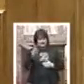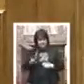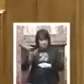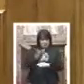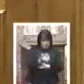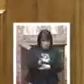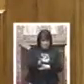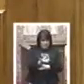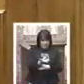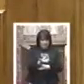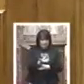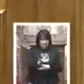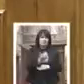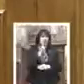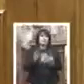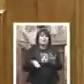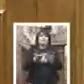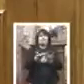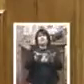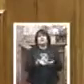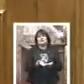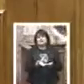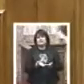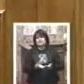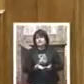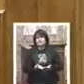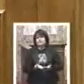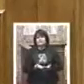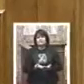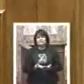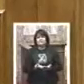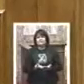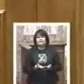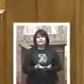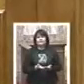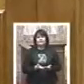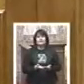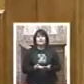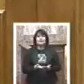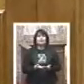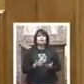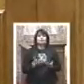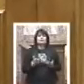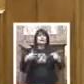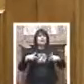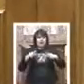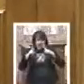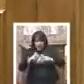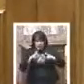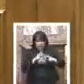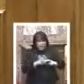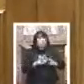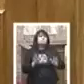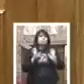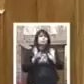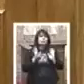προτείνεται δεν ενεργοποιεί αυτά που ήδη έχουμε στη διάθεσή μας. Ούτε τους μηχανισμούς ελέγχου που ήδη υπάρχουν, ούτε το